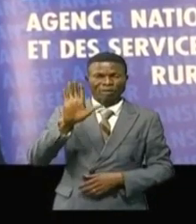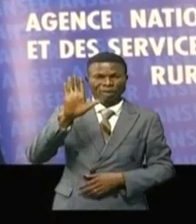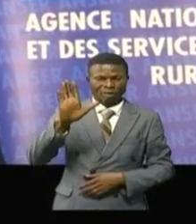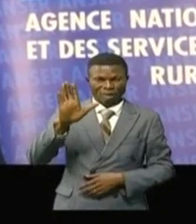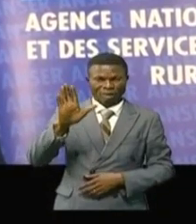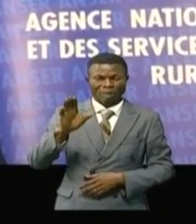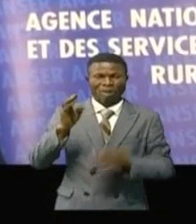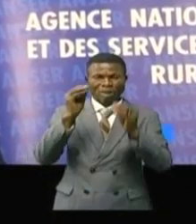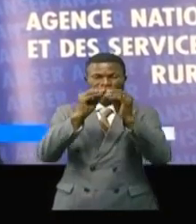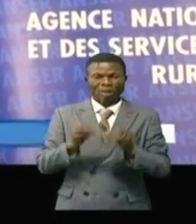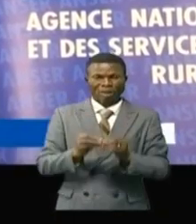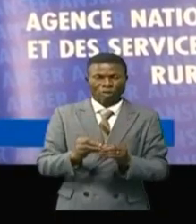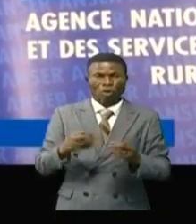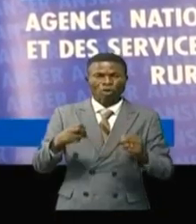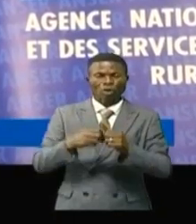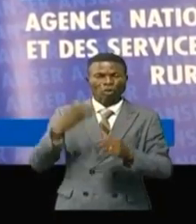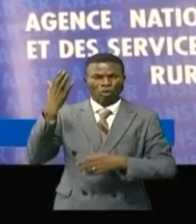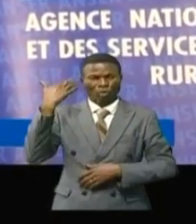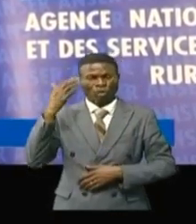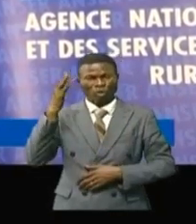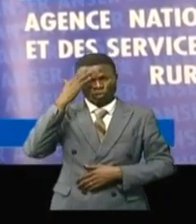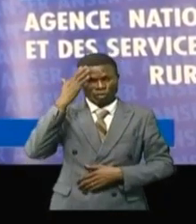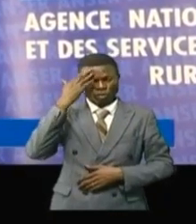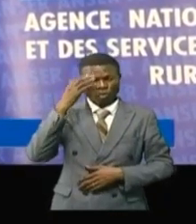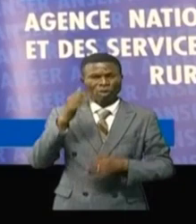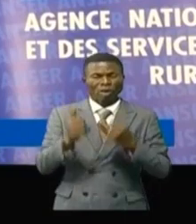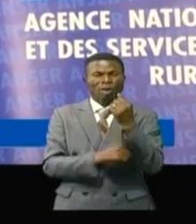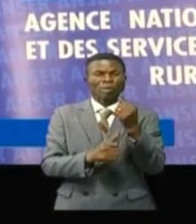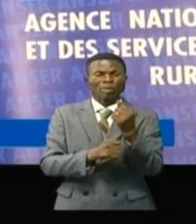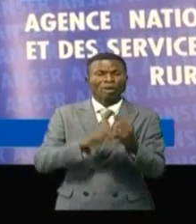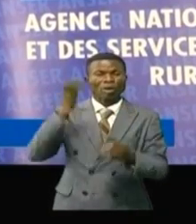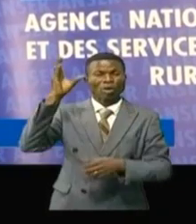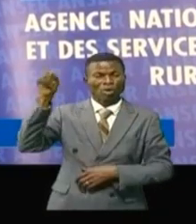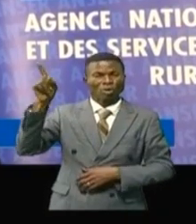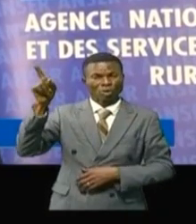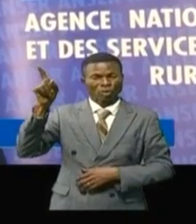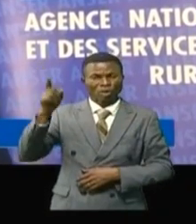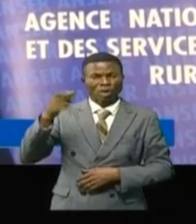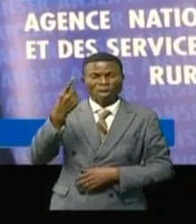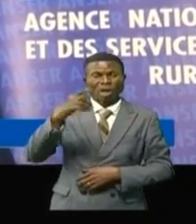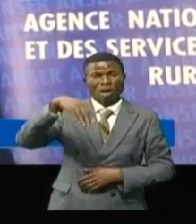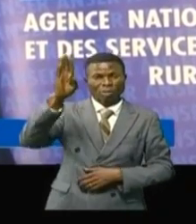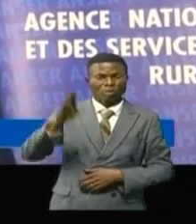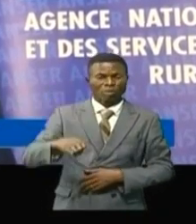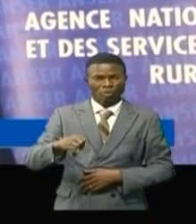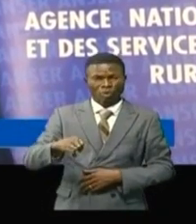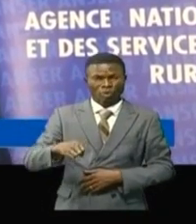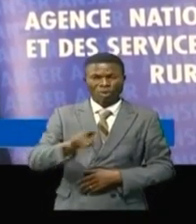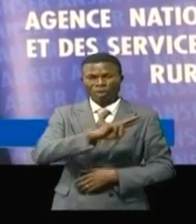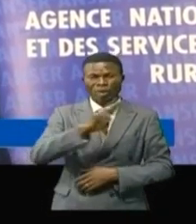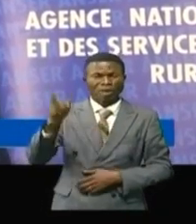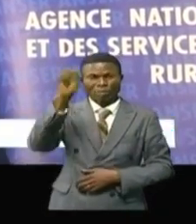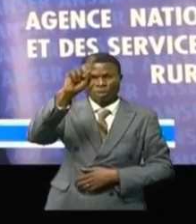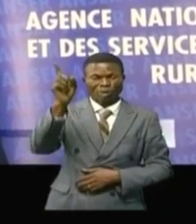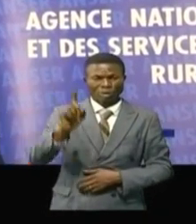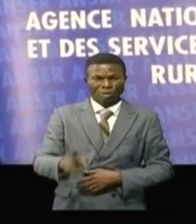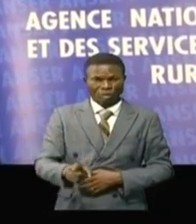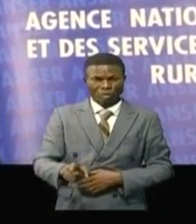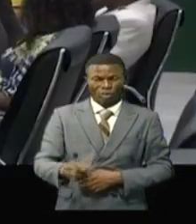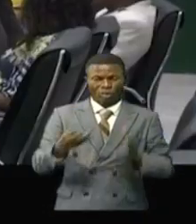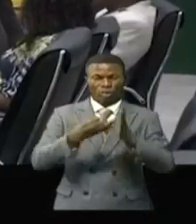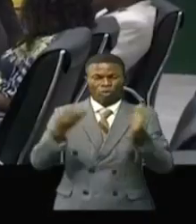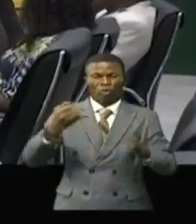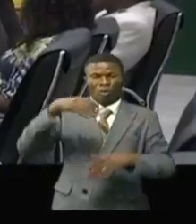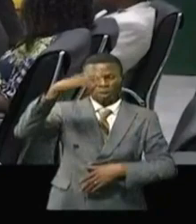taux d'accès à l'électricité, parce que vous savez que déjà en milieu rural, on est en moins de 1% et qu'en 2030, c'est